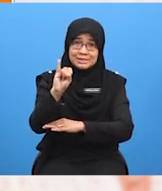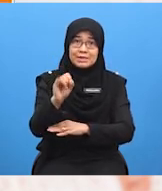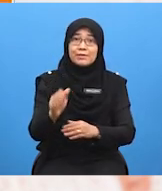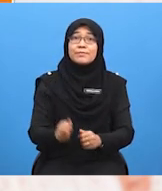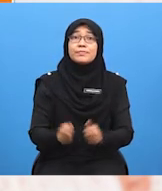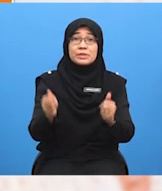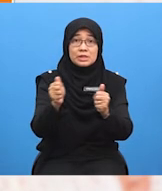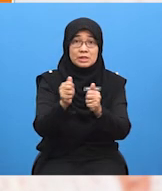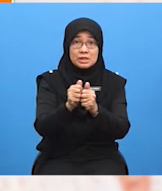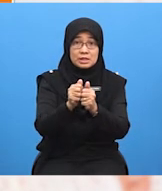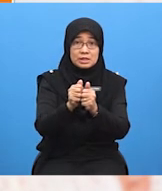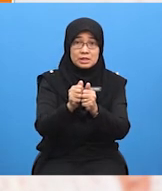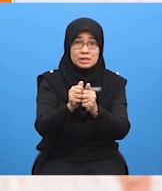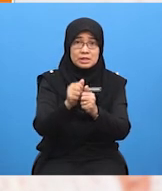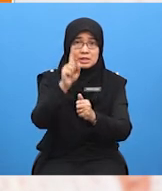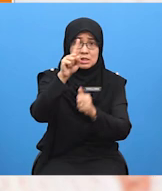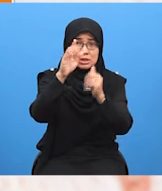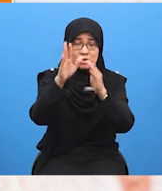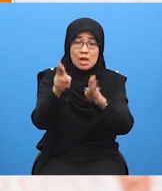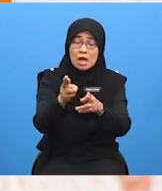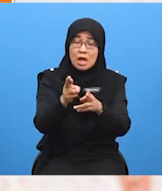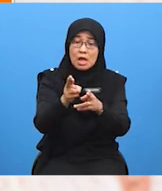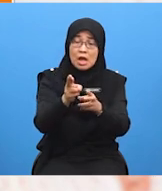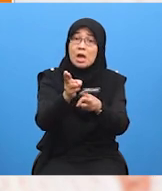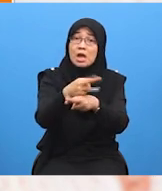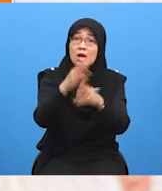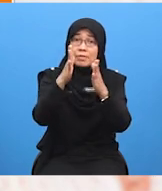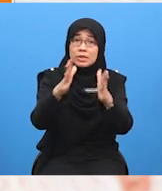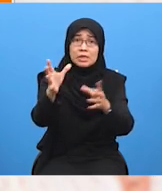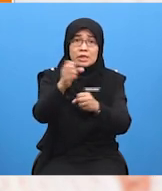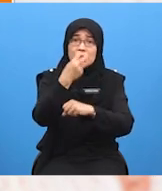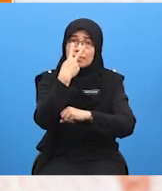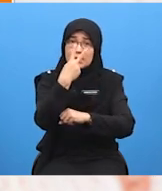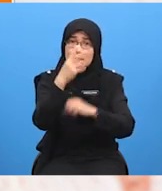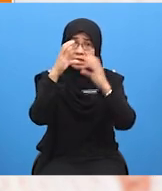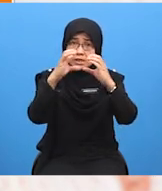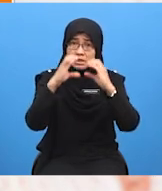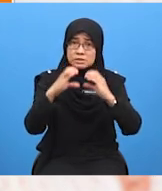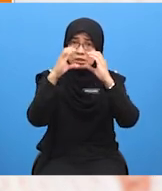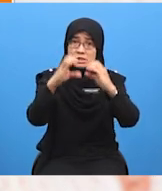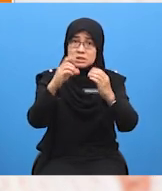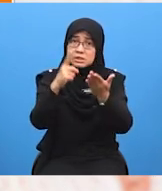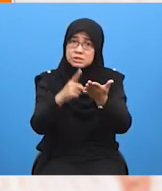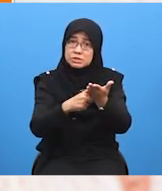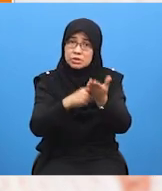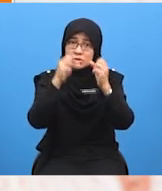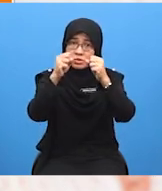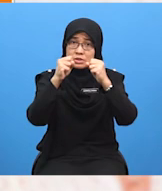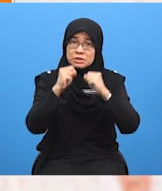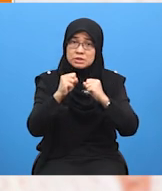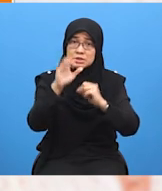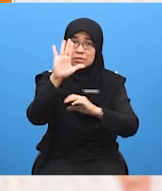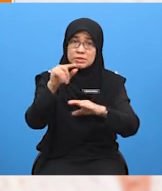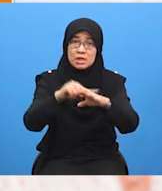Dengan litar simulasi, seseorang pereka bentuk litar dapat melihat cara-cara sesuatu